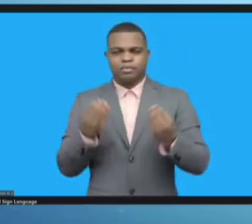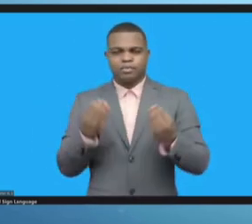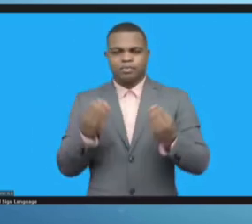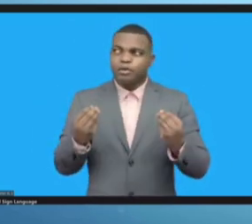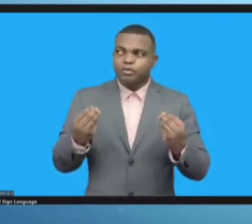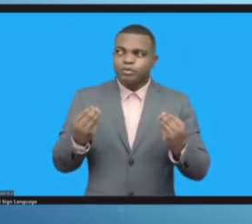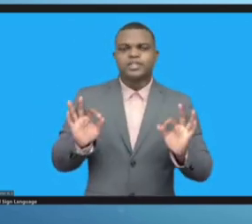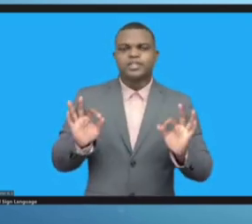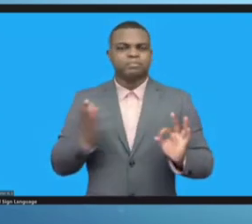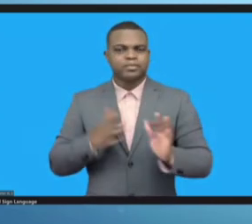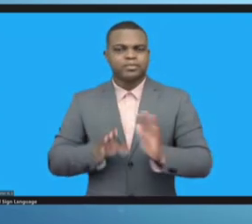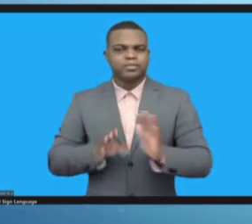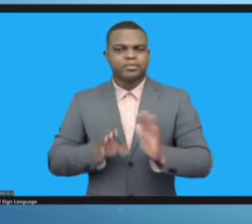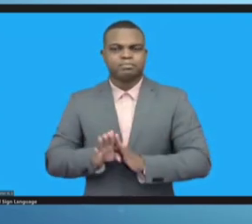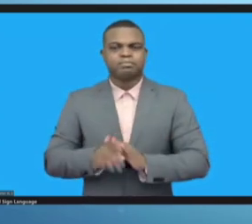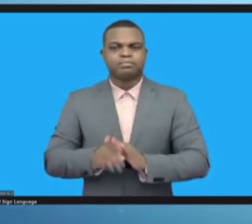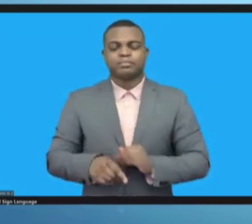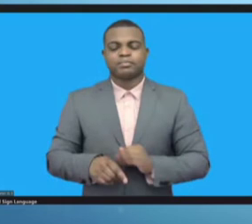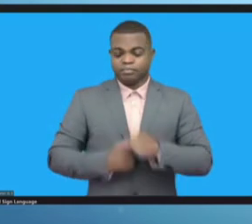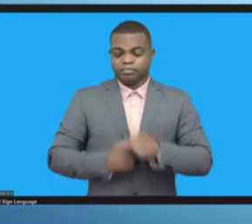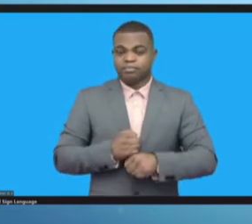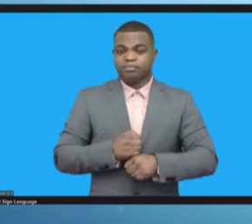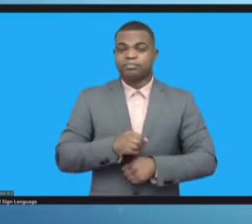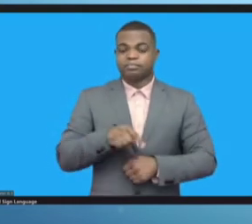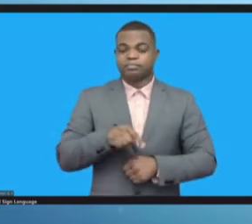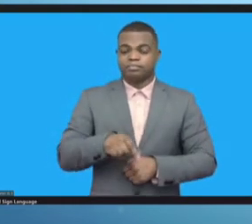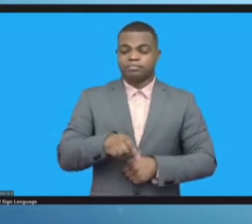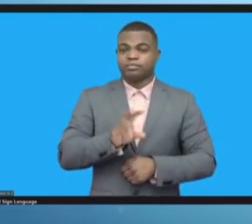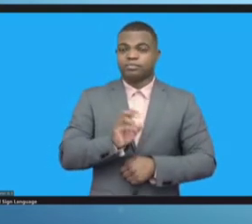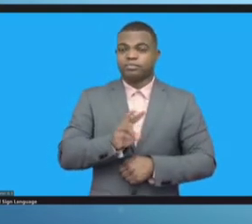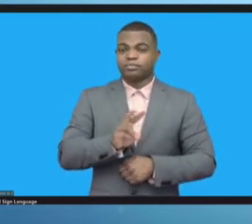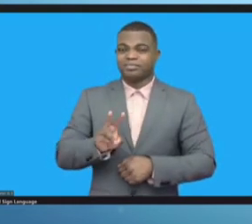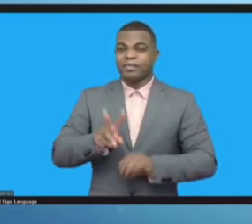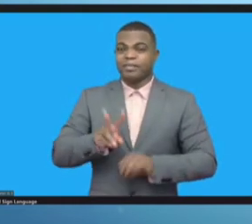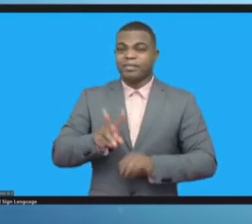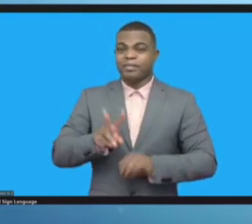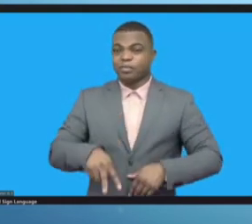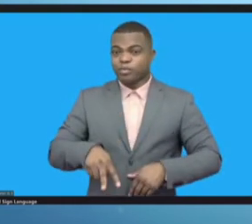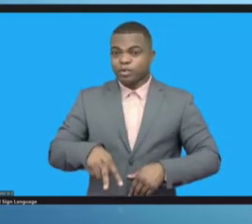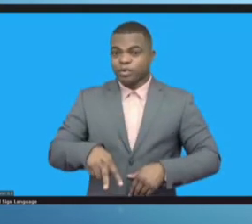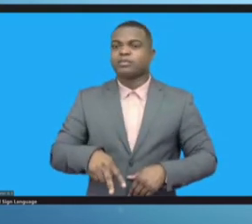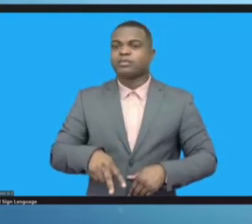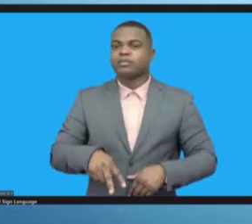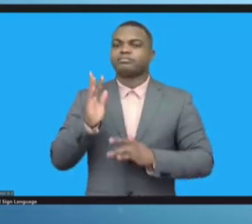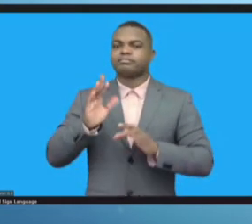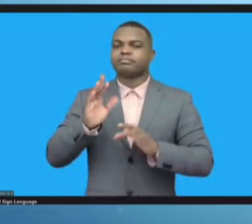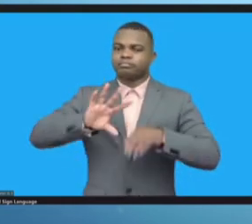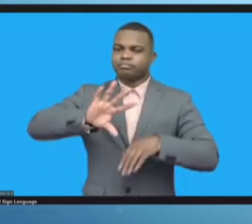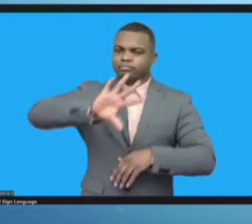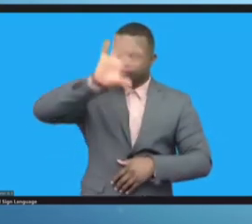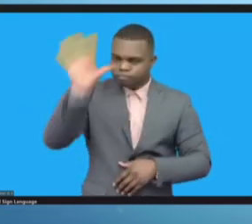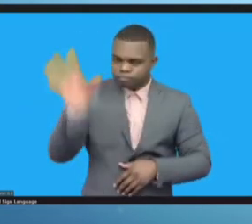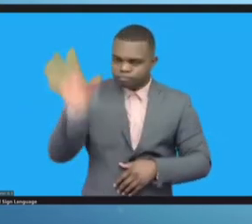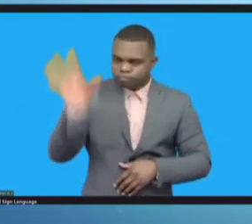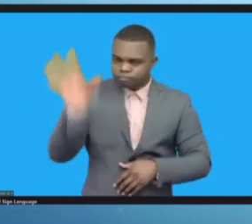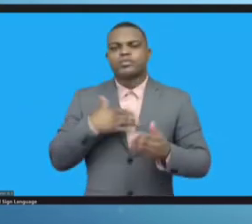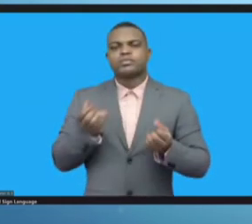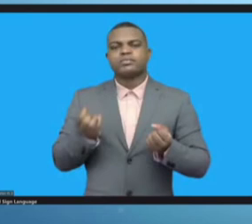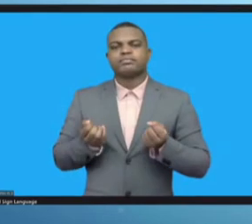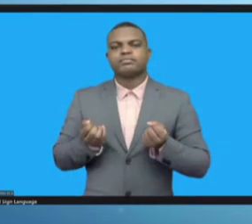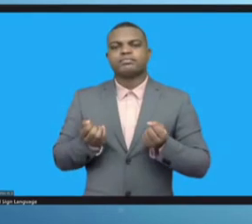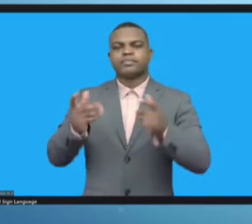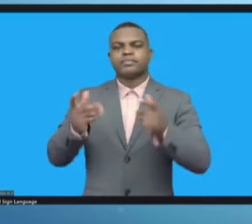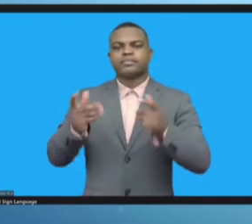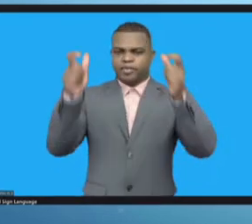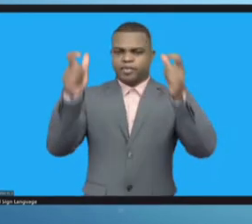En février 2022, le continent est doté d'un cadre de gouvernance des données. Récemment, avec un